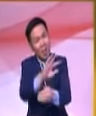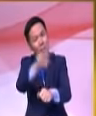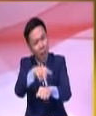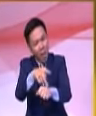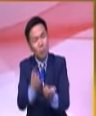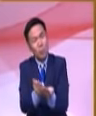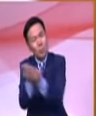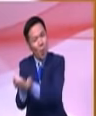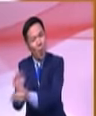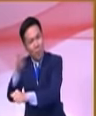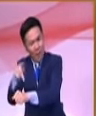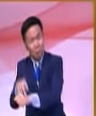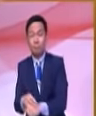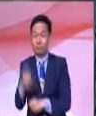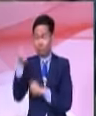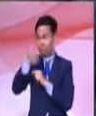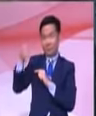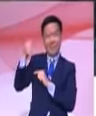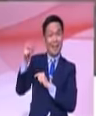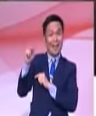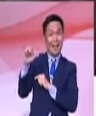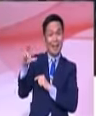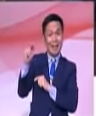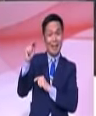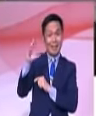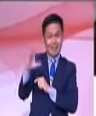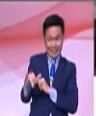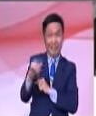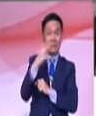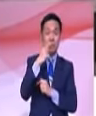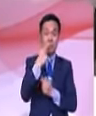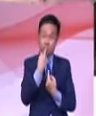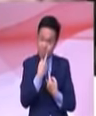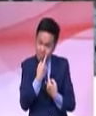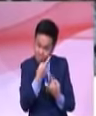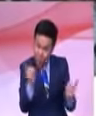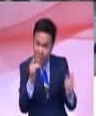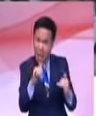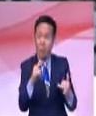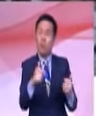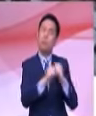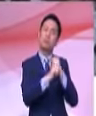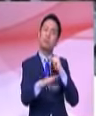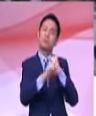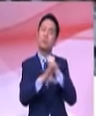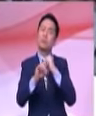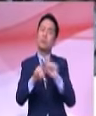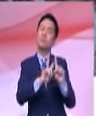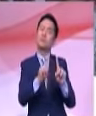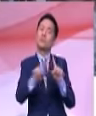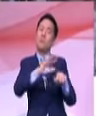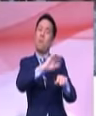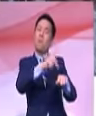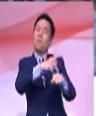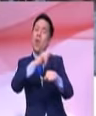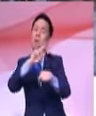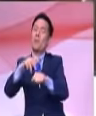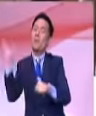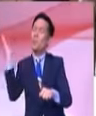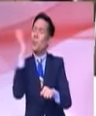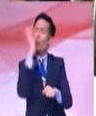Menurut Datuk Nancy, pelancong domestik berupaya membantu memain peranan mempromosi keindahan pulau yang ada di negeri ini kepada